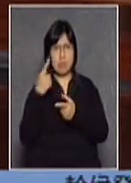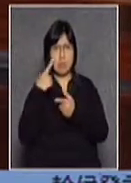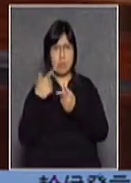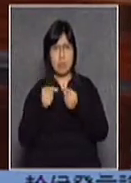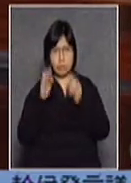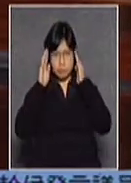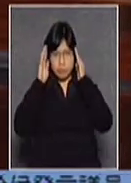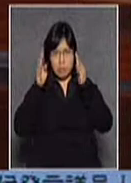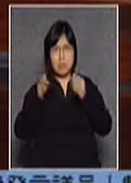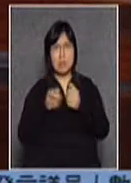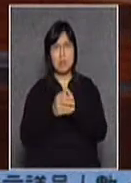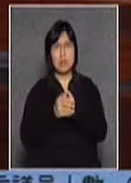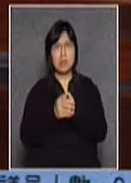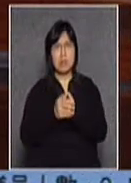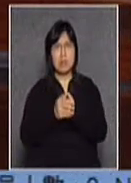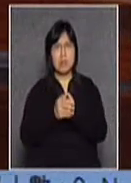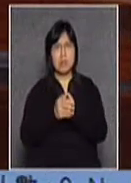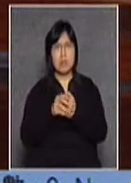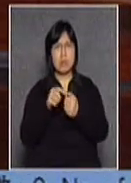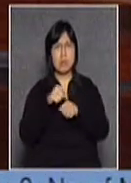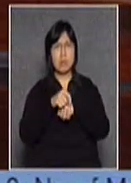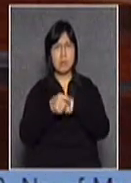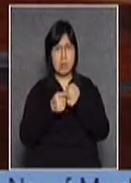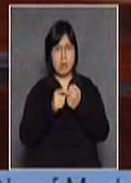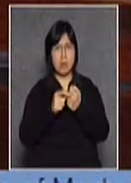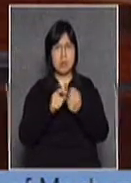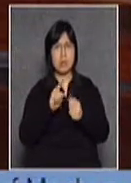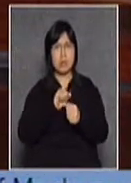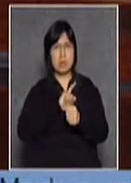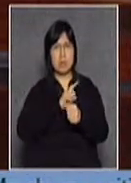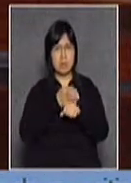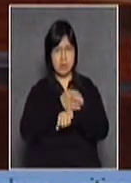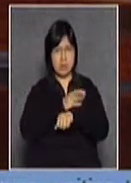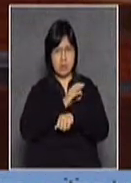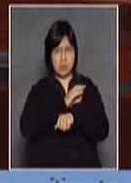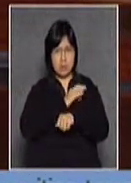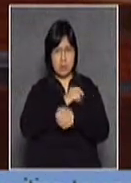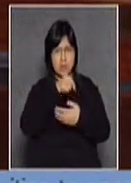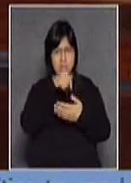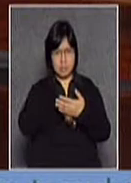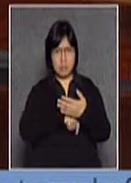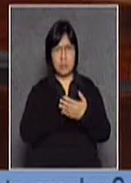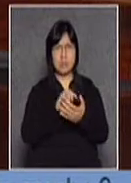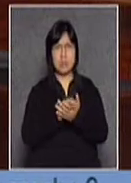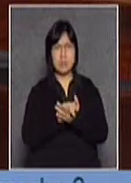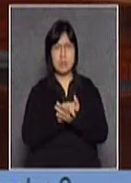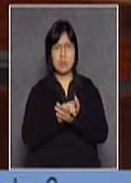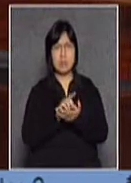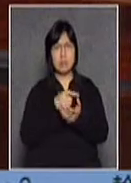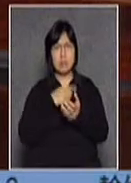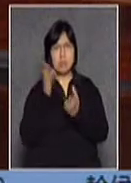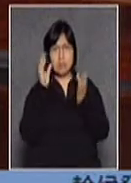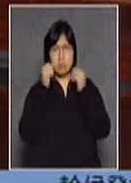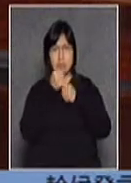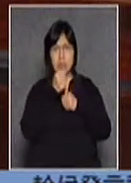他們自己的國土裡面、他們的社會裡面的傳媒的自主和自由的